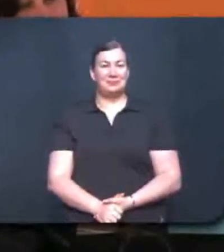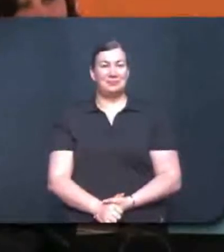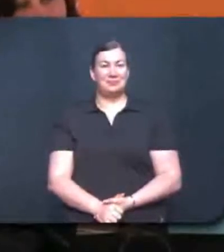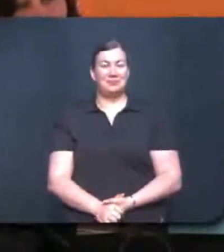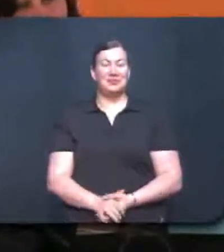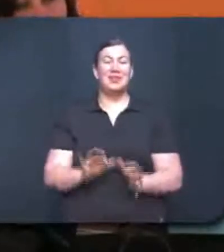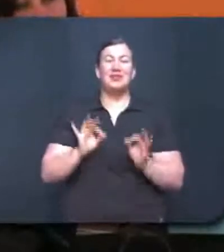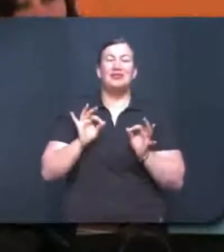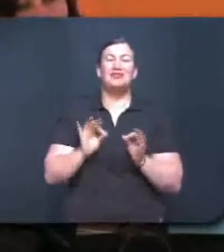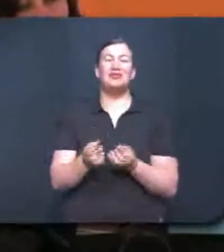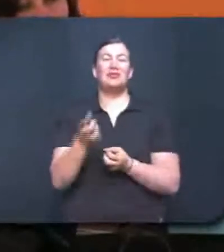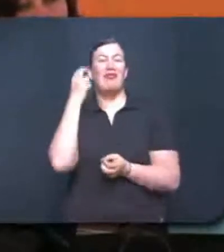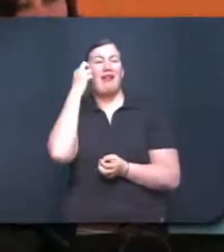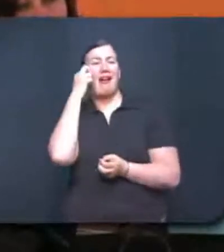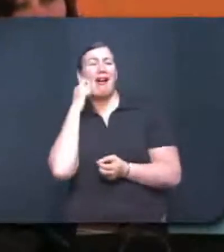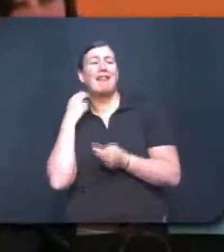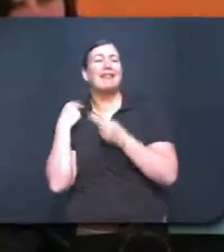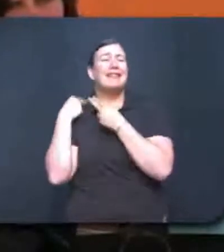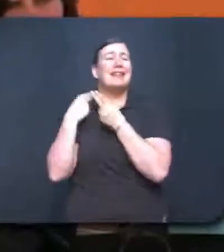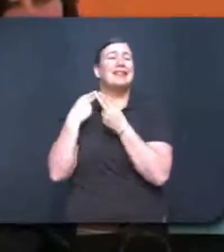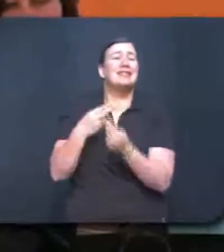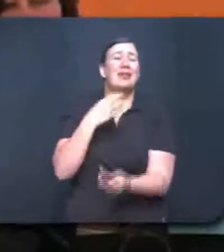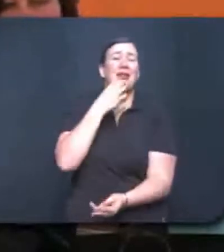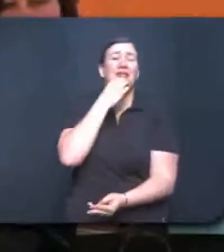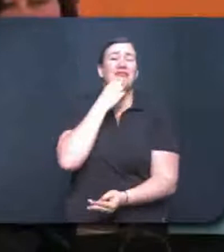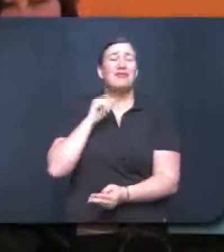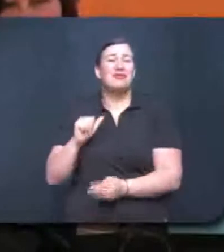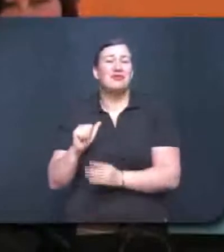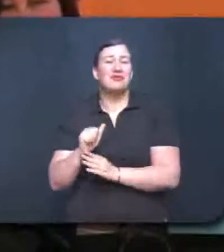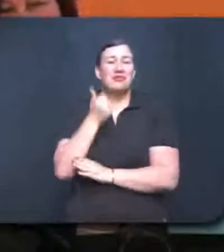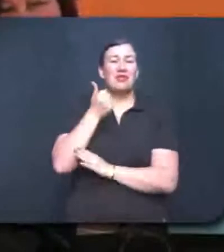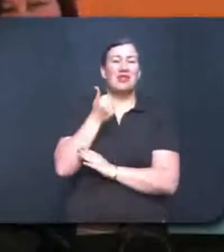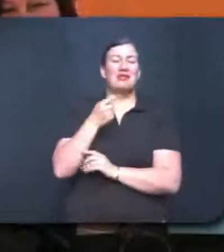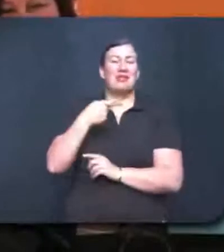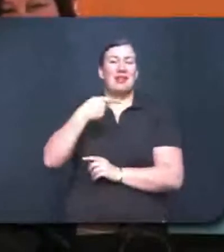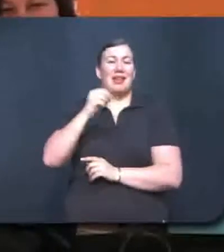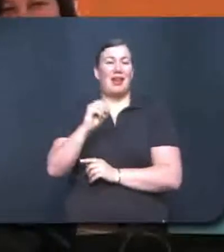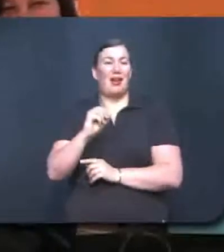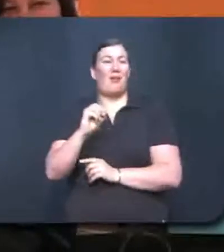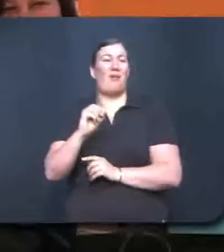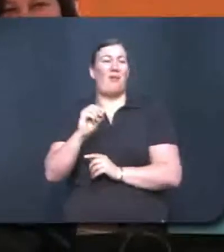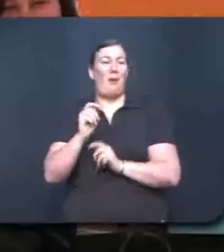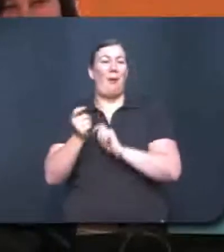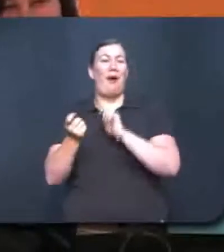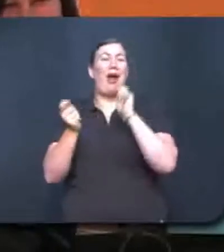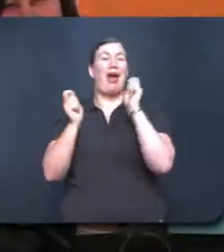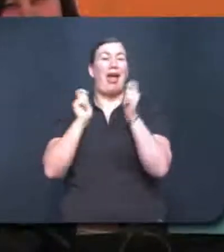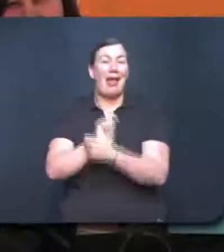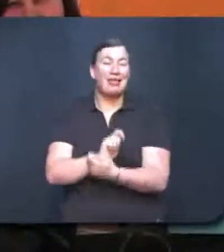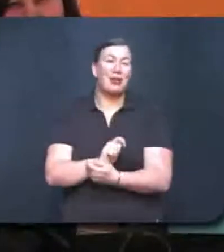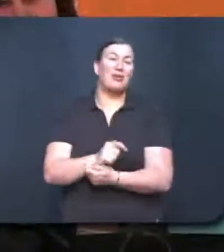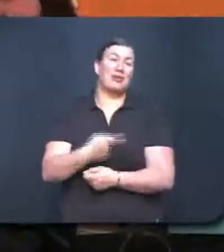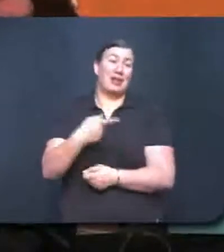in guter alter Tradition eröffne ich diesen Bundesparteitag mit einem Geschäftsordnungsantrag auf Änderung der Geschäftsordnung